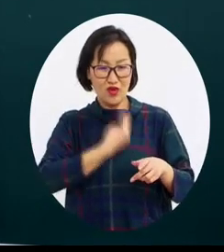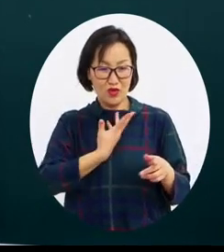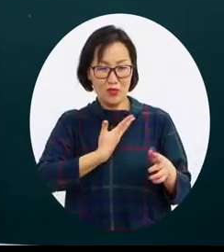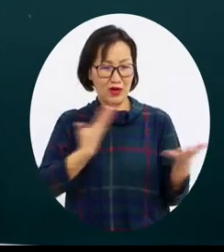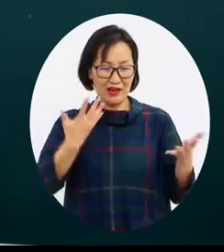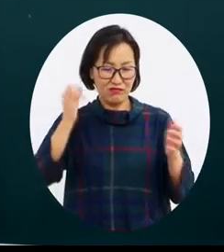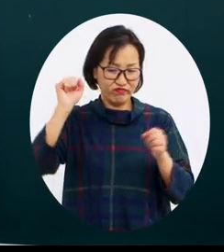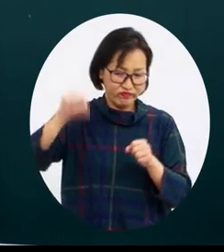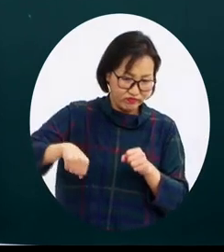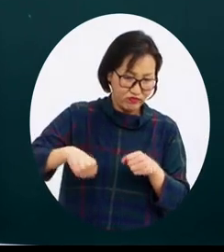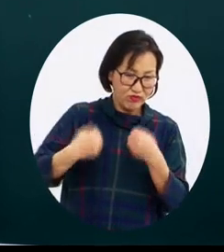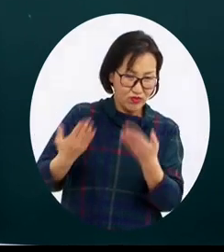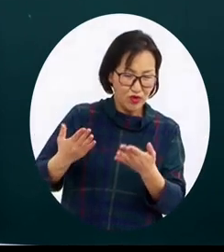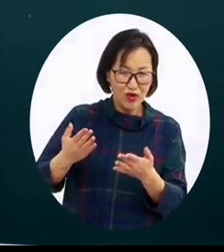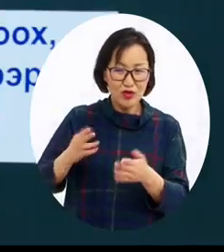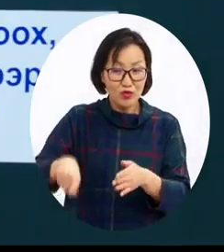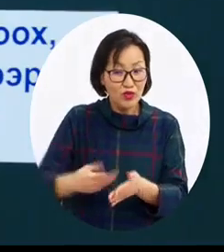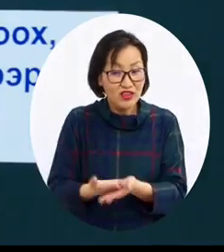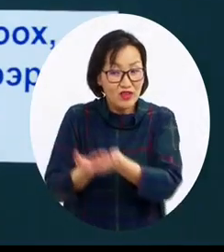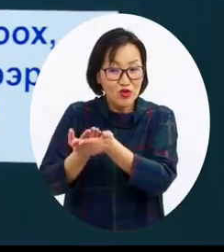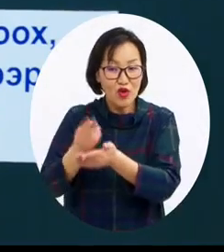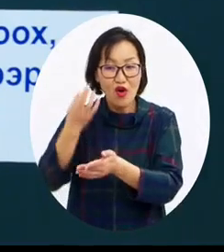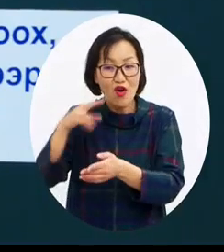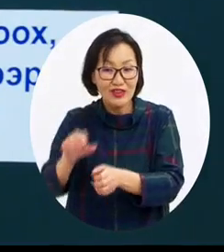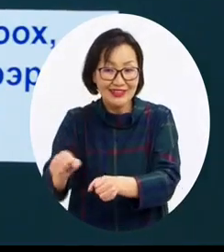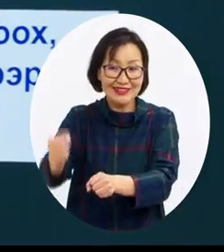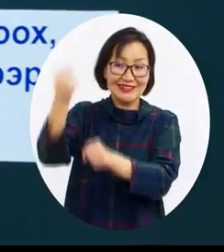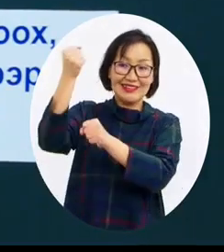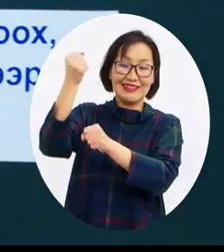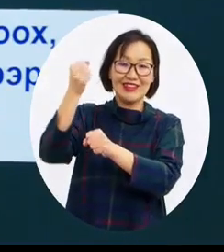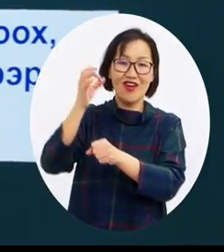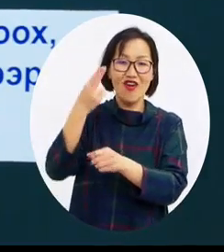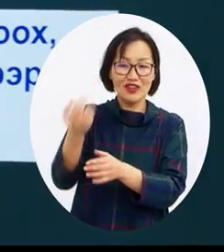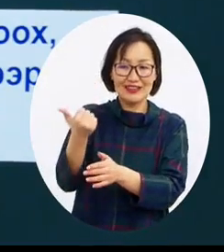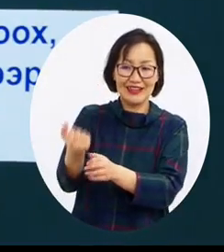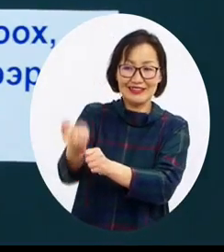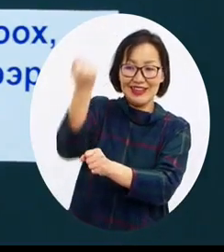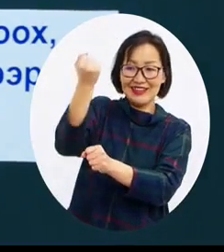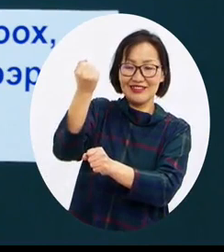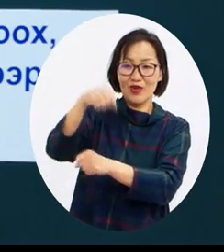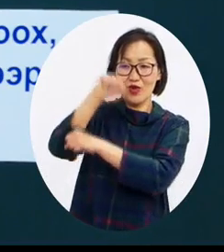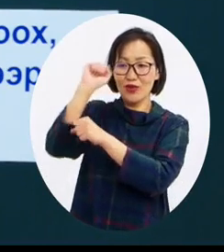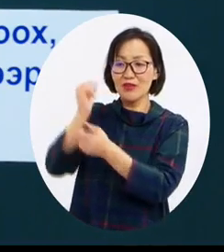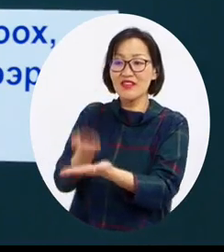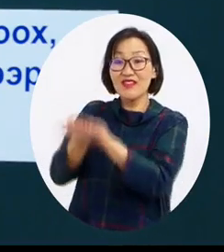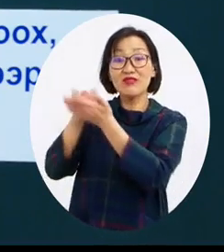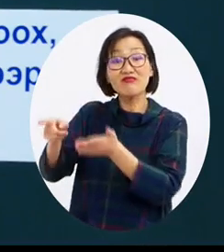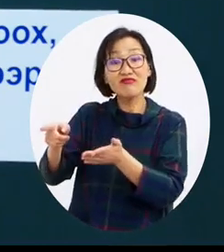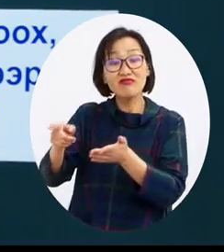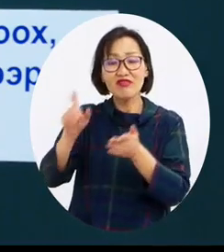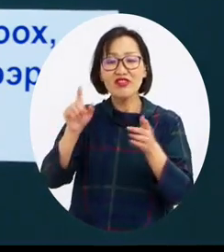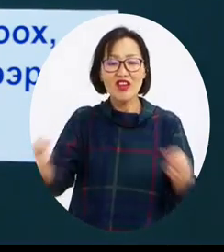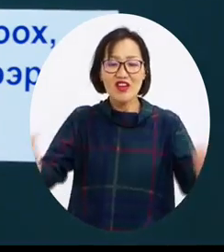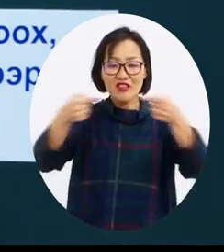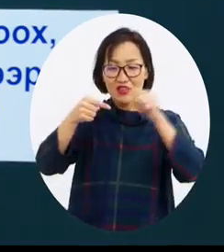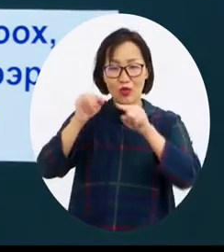дэмжих тийм ээ дээш нь өөдөн татах гэдэг санааг агуулсан эсрэг утгатай хэлцгийг та нар гэртээ олж бичих